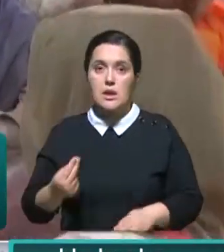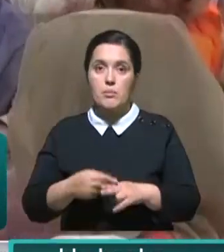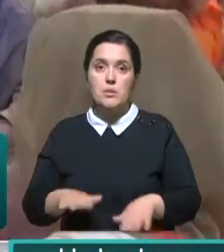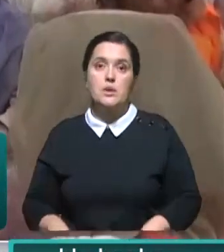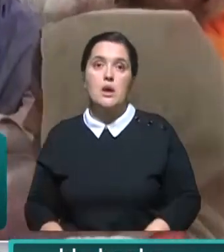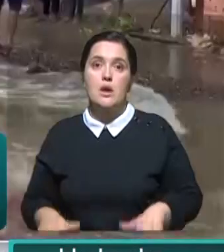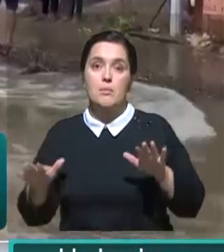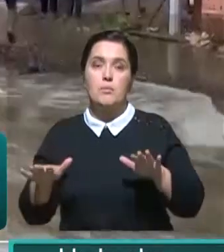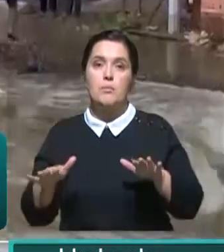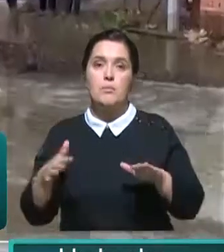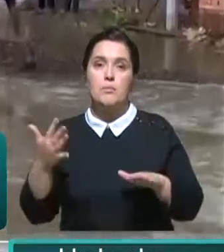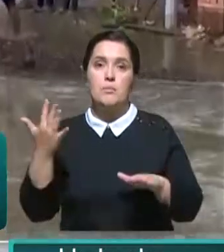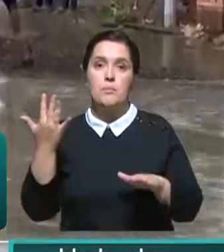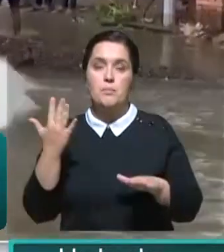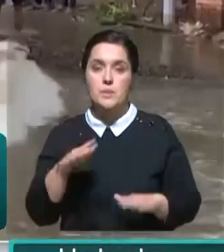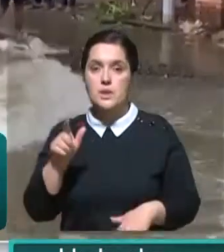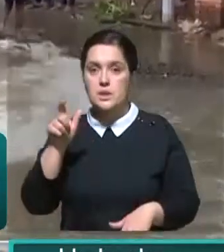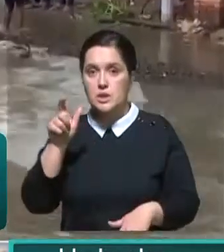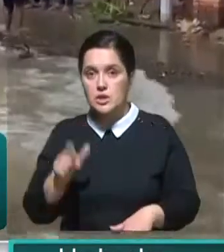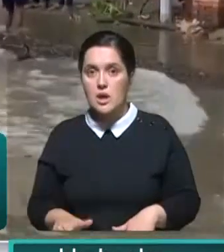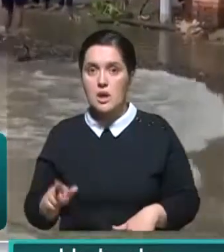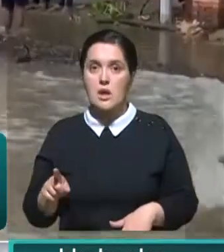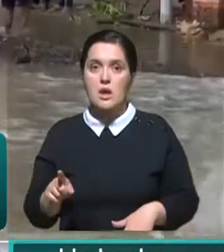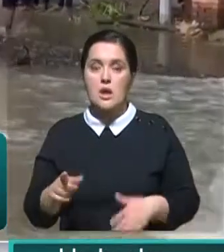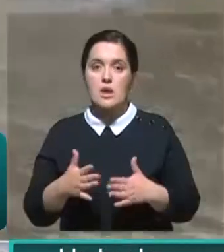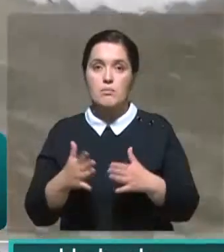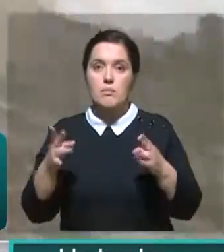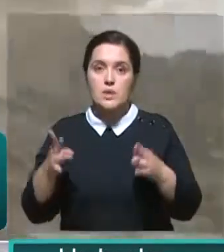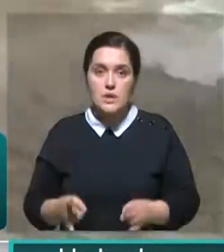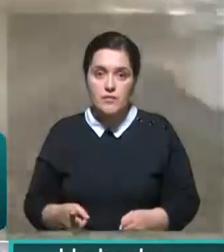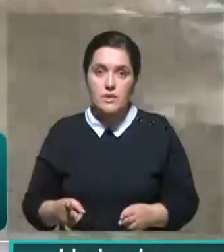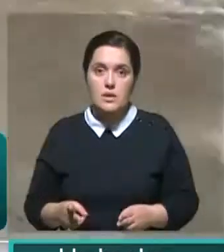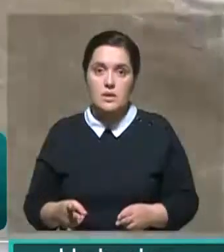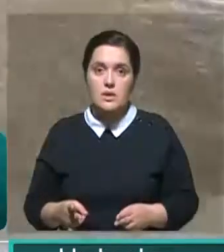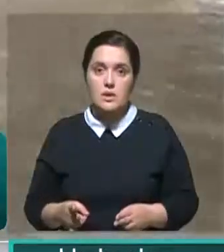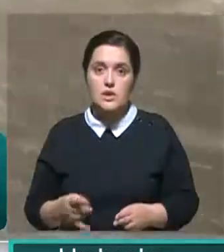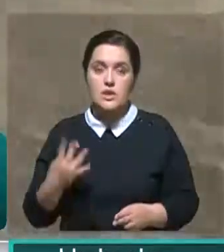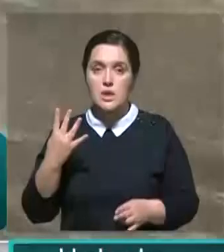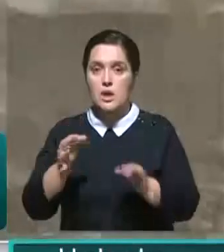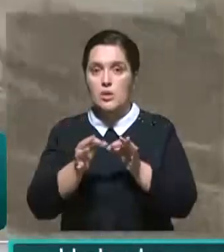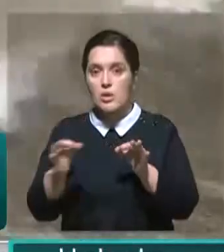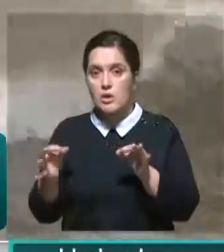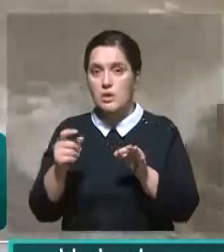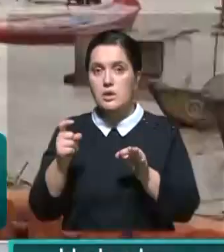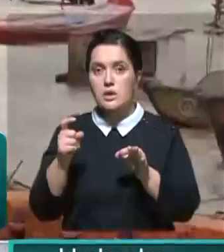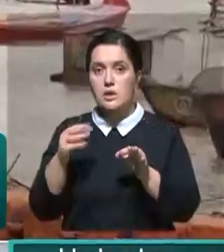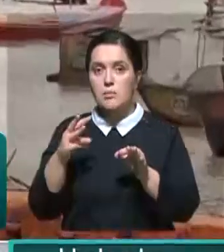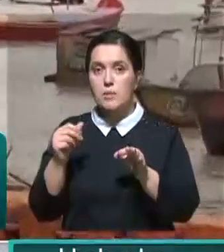результате наводнений и оползней погибли по меньшей мере 50 человек. Наиболее пострадавшие от стихийного бедствия – это 4 района